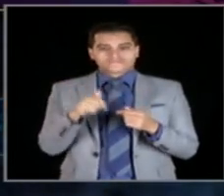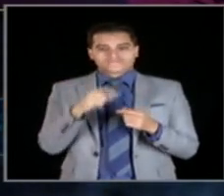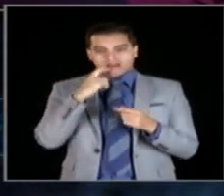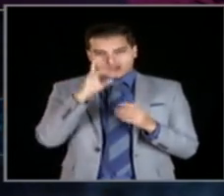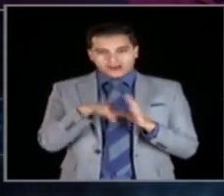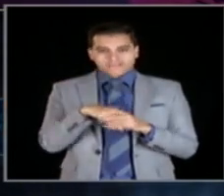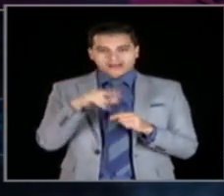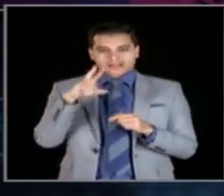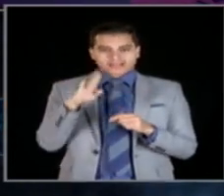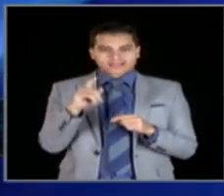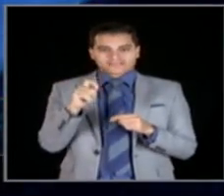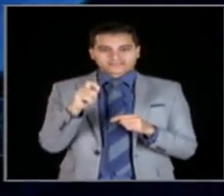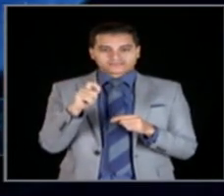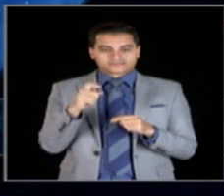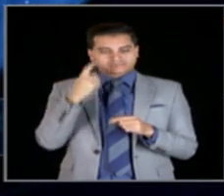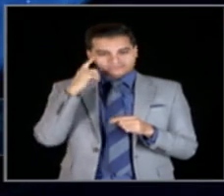فيلم كيف؟